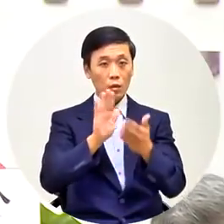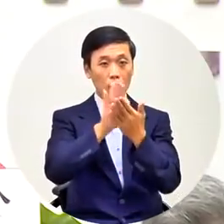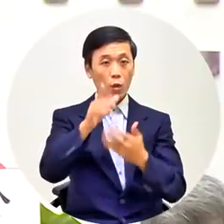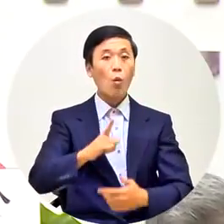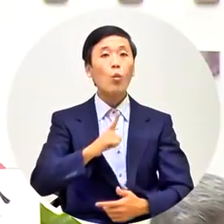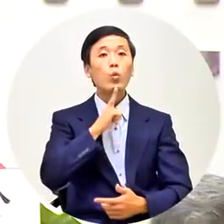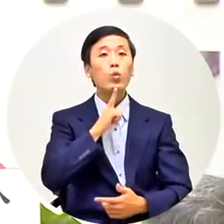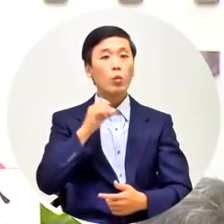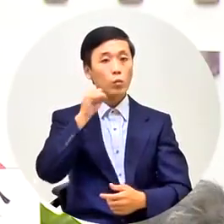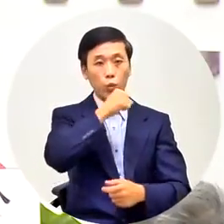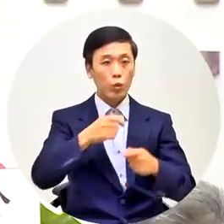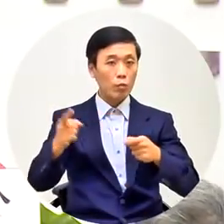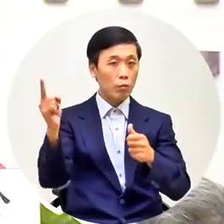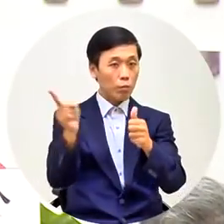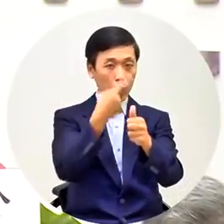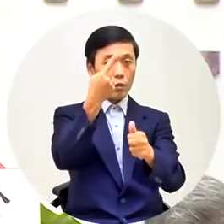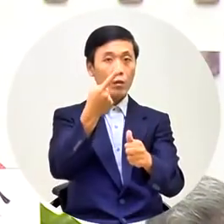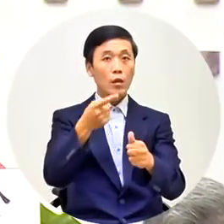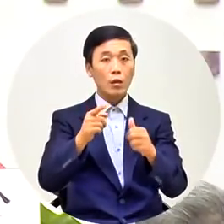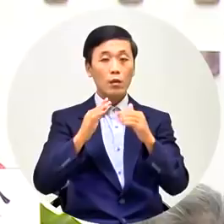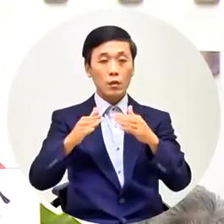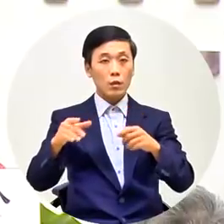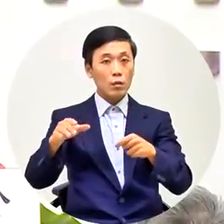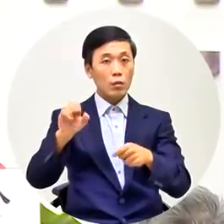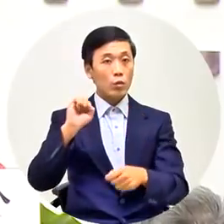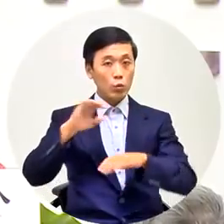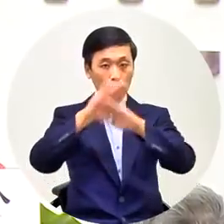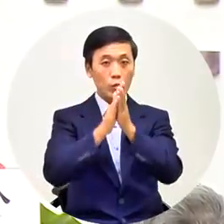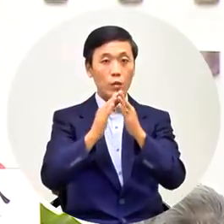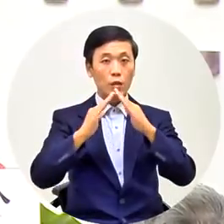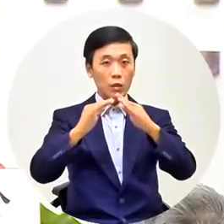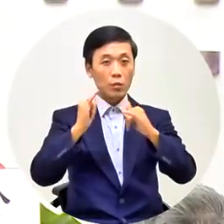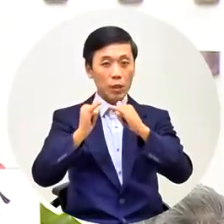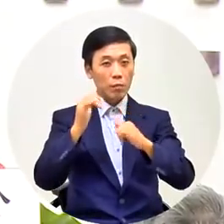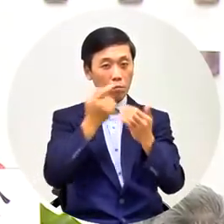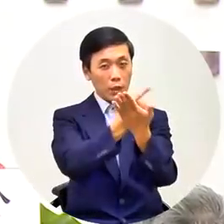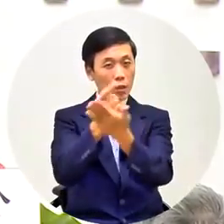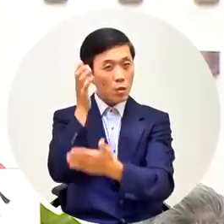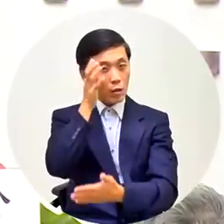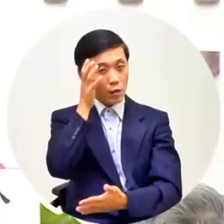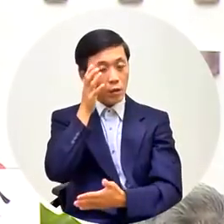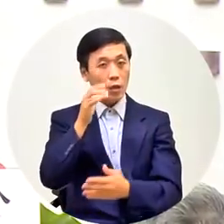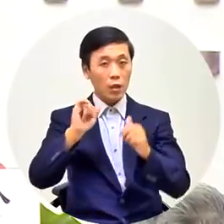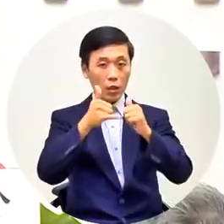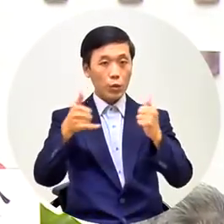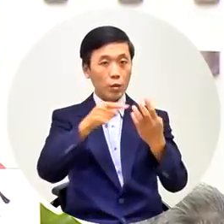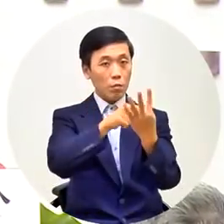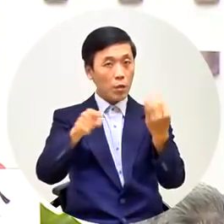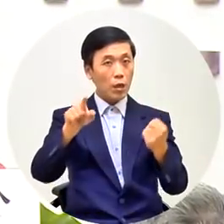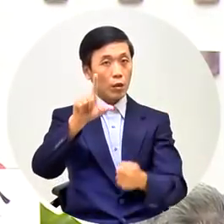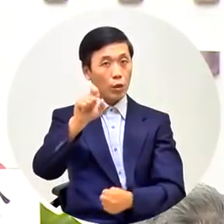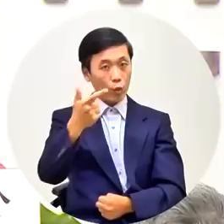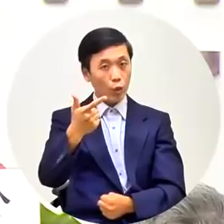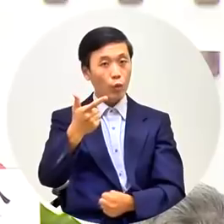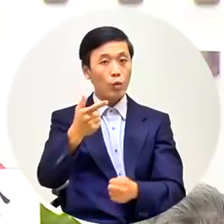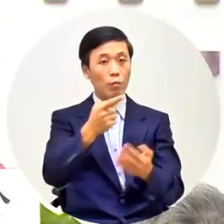体咱市民的期望啊。啊，咱66席议员啊已经顺利当选啊。